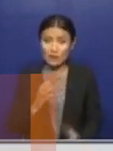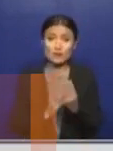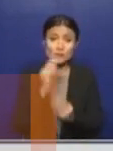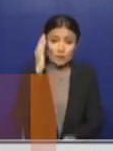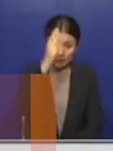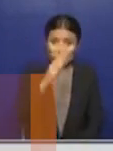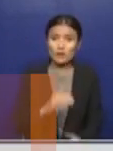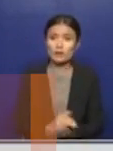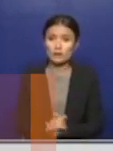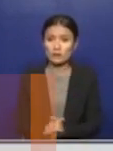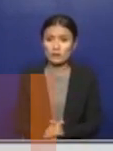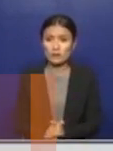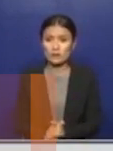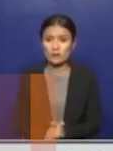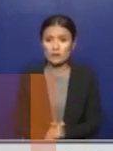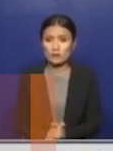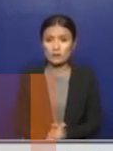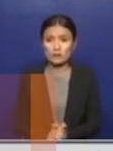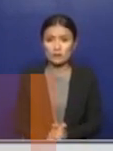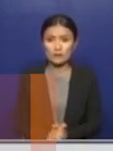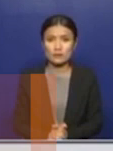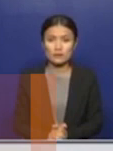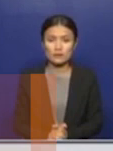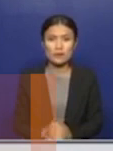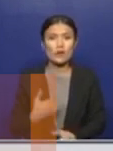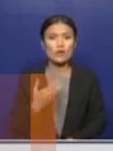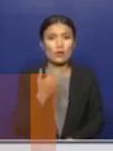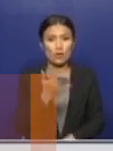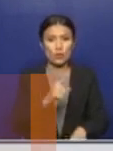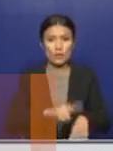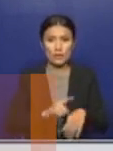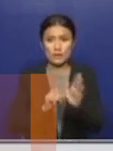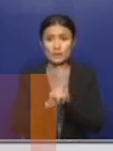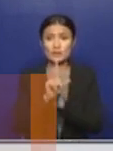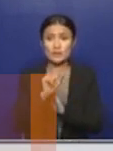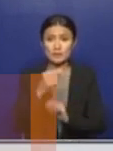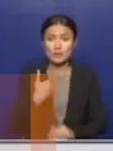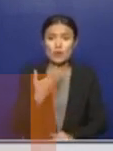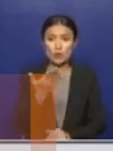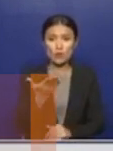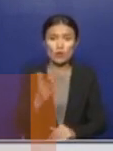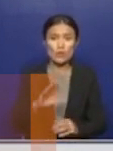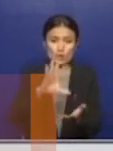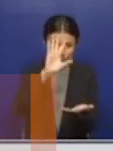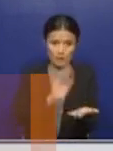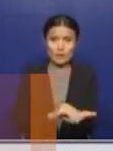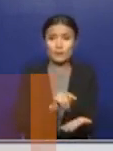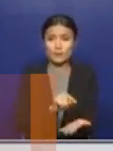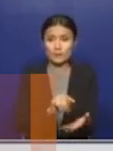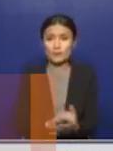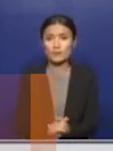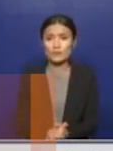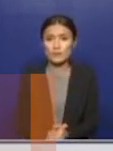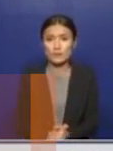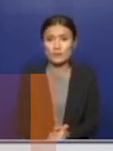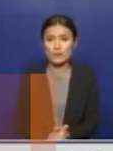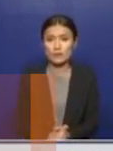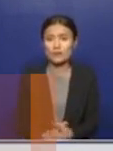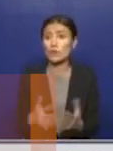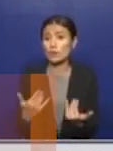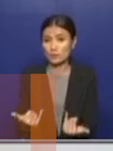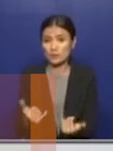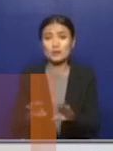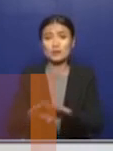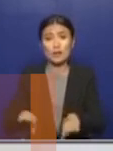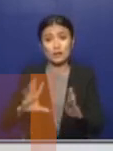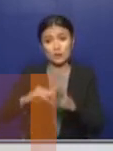า ผมขออนุญาตใช้เวลาสัก20นาทีเพื่อตราเรื่องนี้ไว้ในสภาว่าณวันนี้ลูกหลานของเราที่อยู่